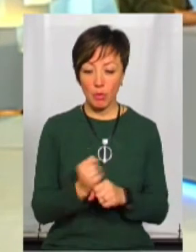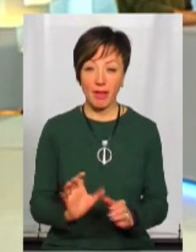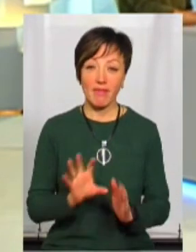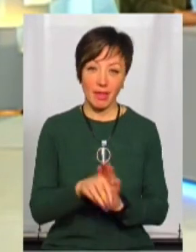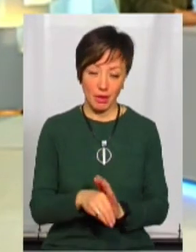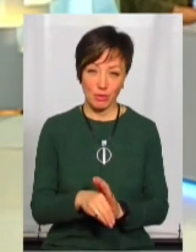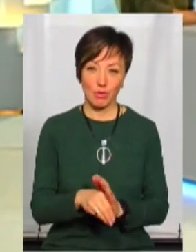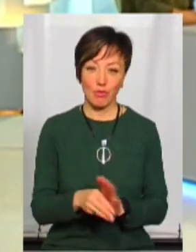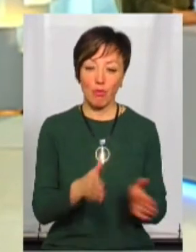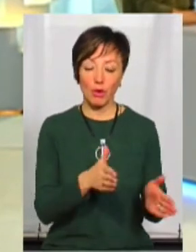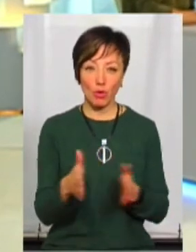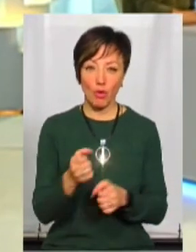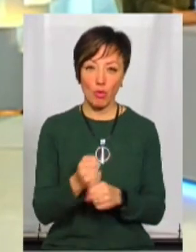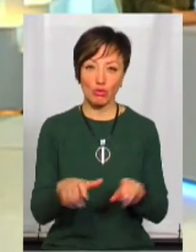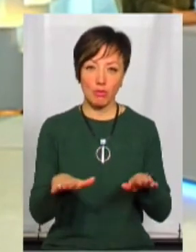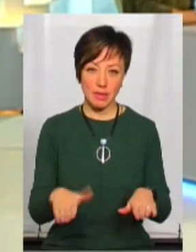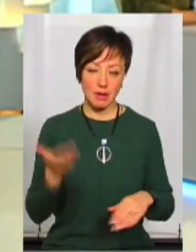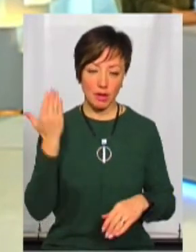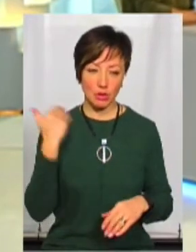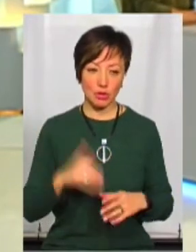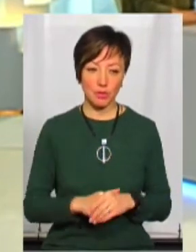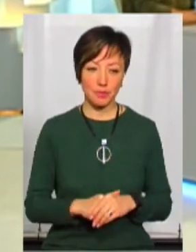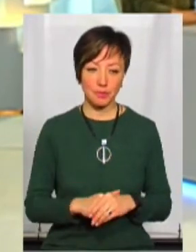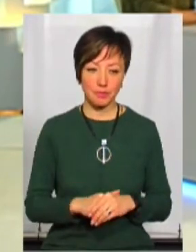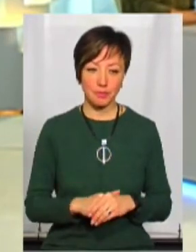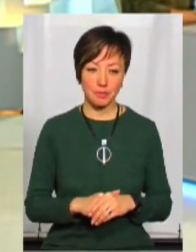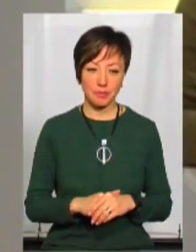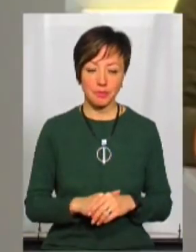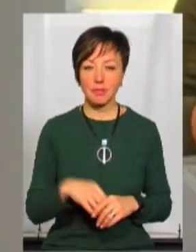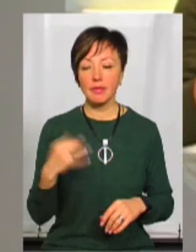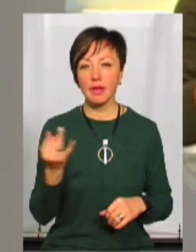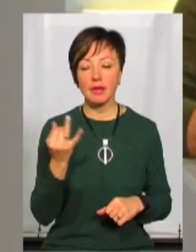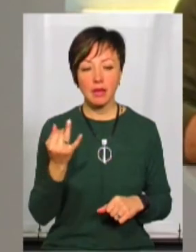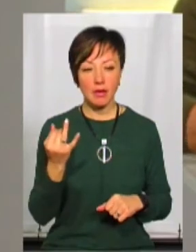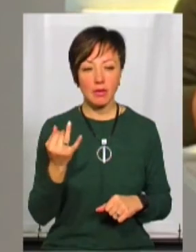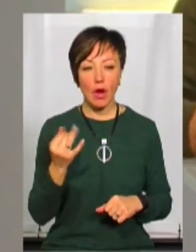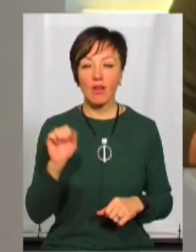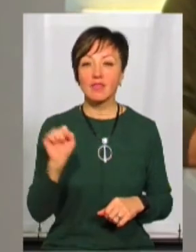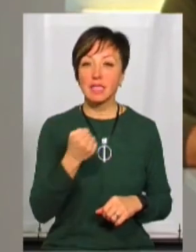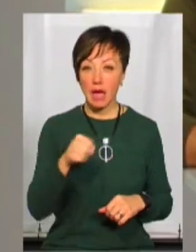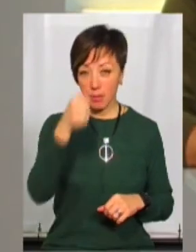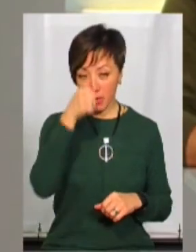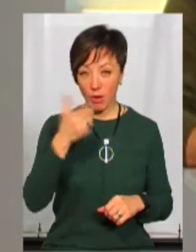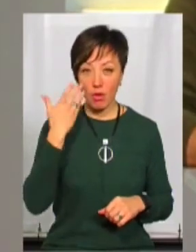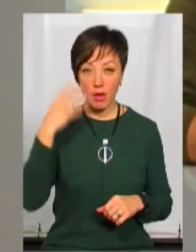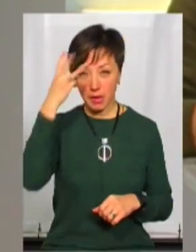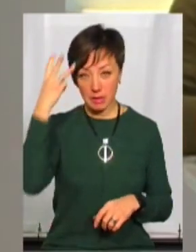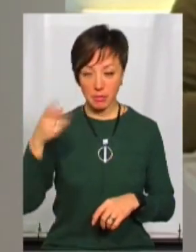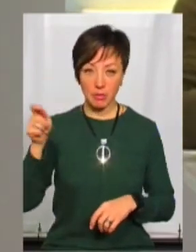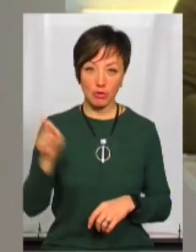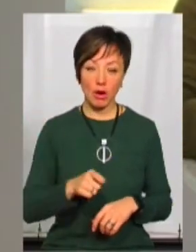внесок в підготовку робочого місця раніше. Вже раніше. А от цікаво, у серпні, коли до Хмельницького